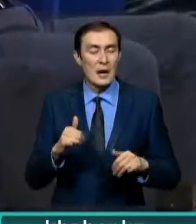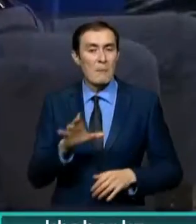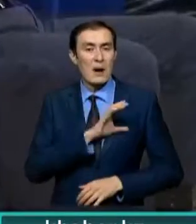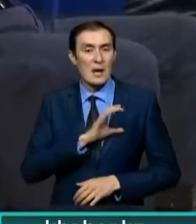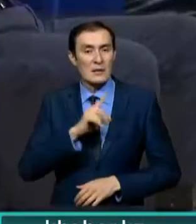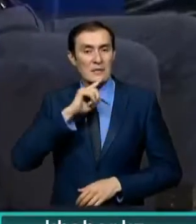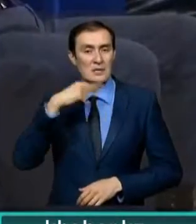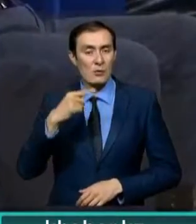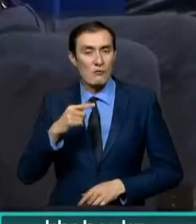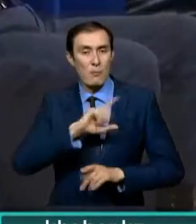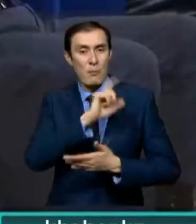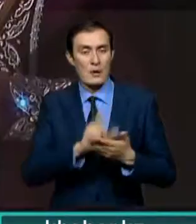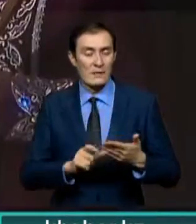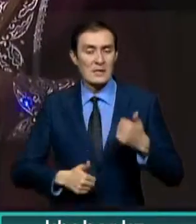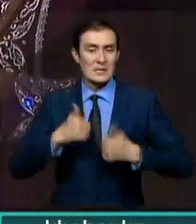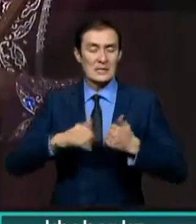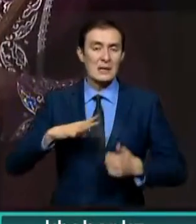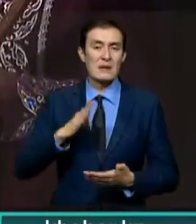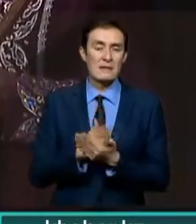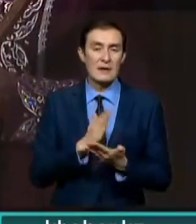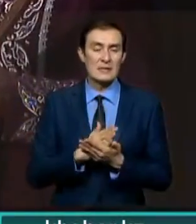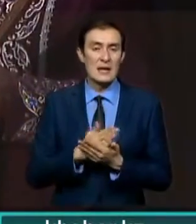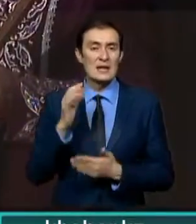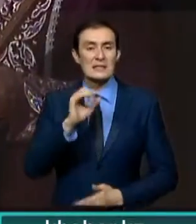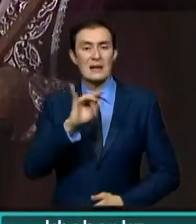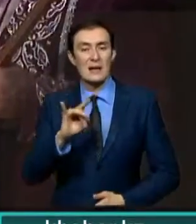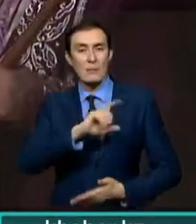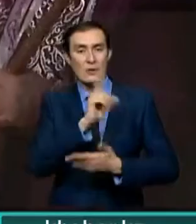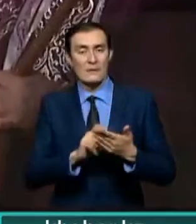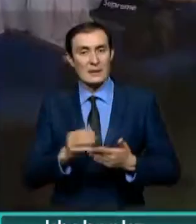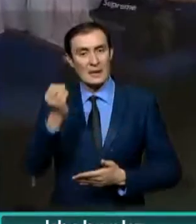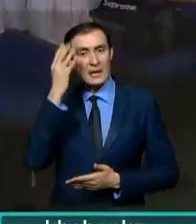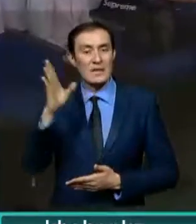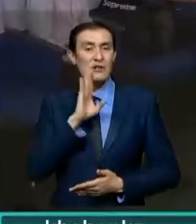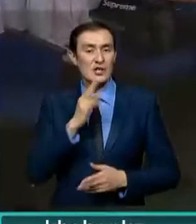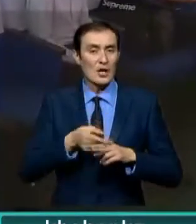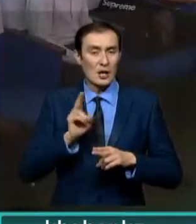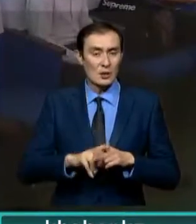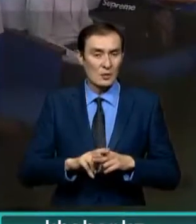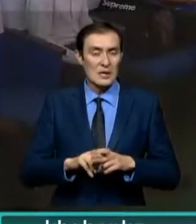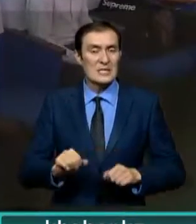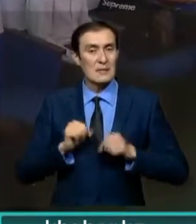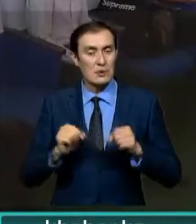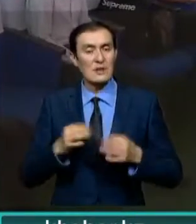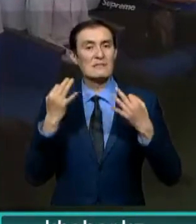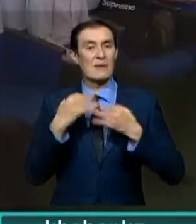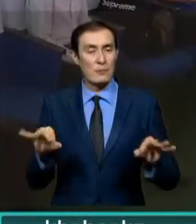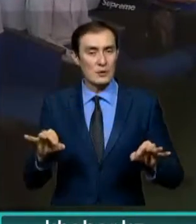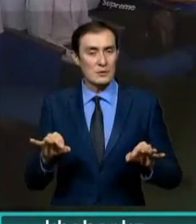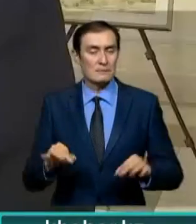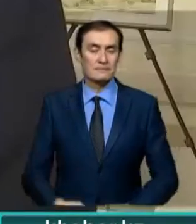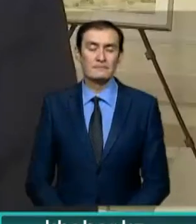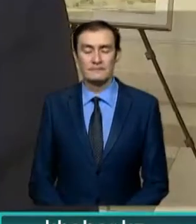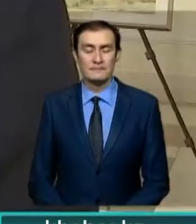импровизаторов ну а главной ценностью состязания является той самой сары поэтессы воплощение талантливой женщиной великой степи стремящийся к свободе и независимости